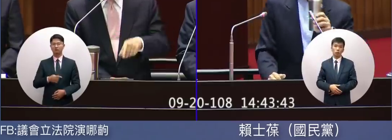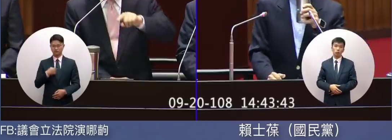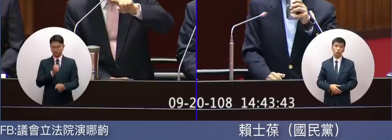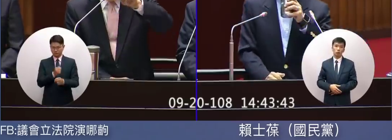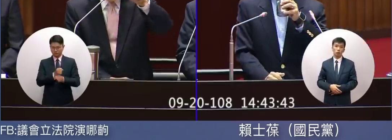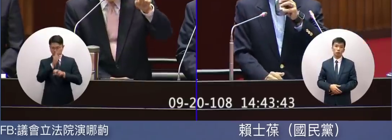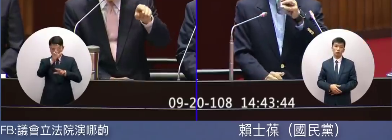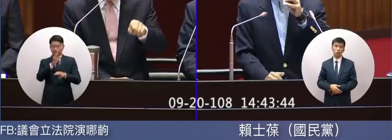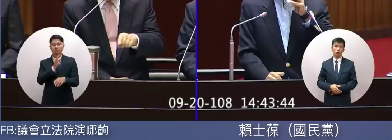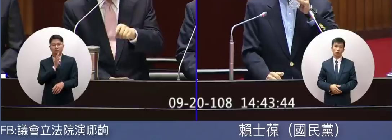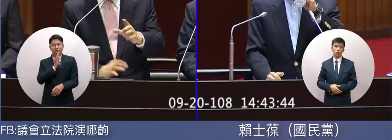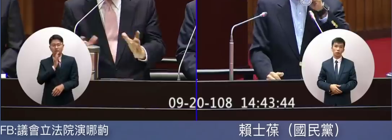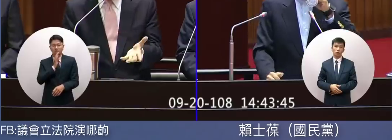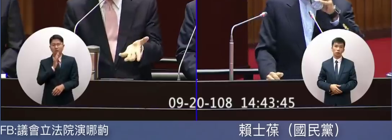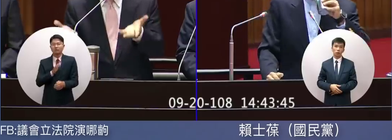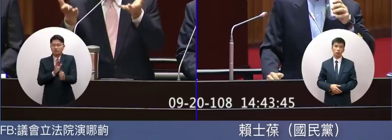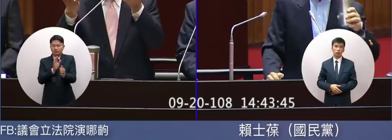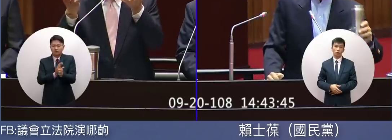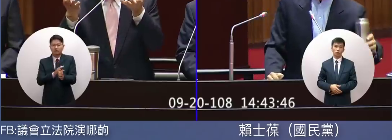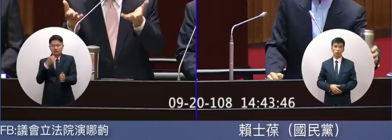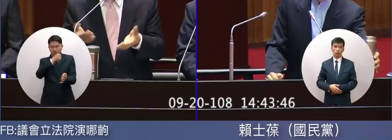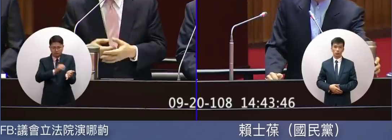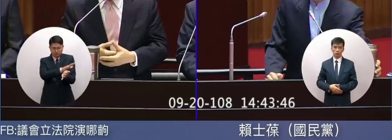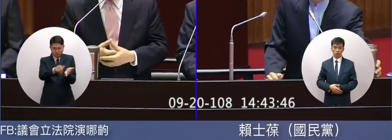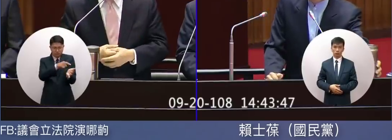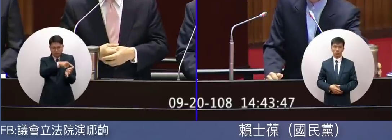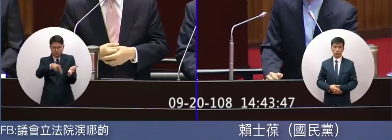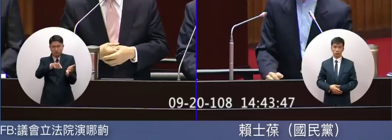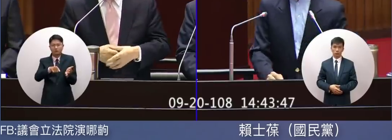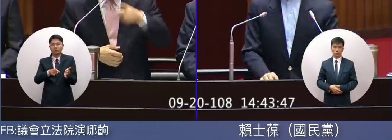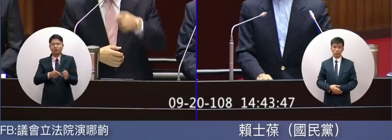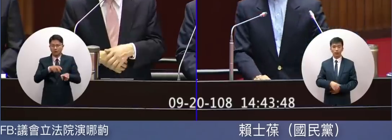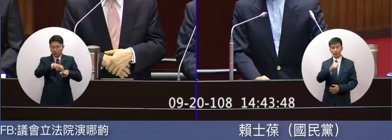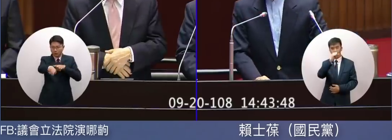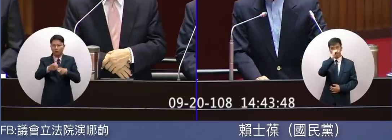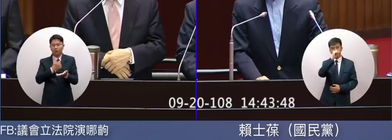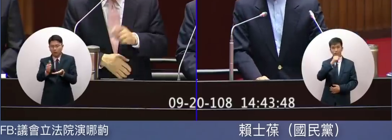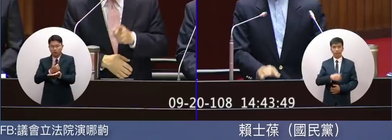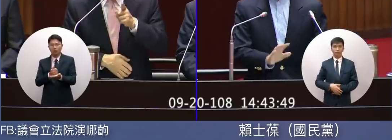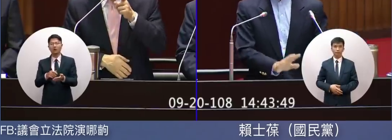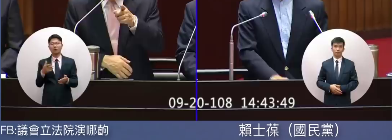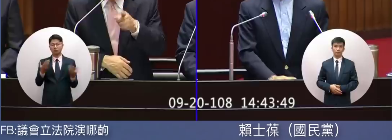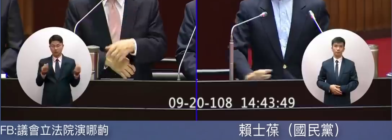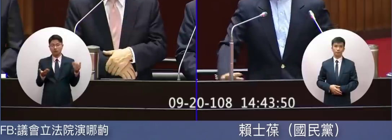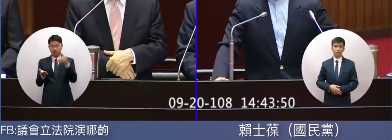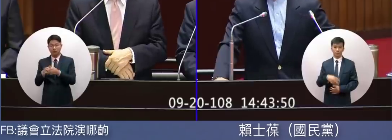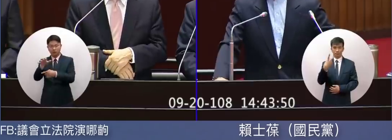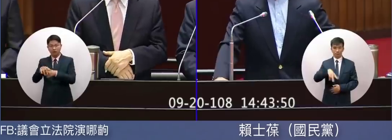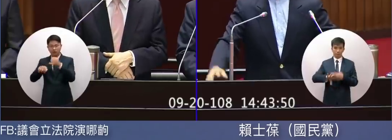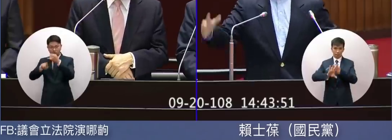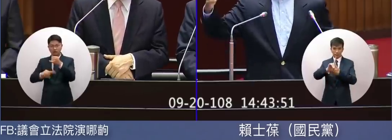实。是为了全岛的轨道运输提升，不是到垦丁，垦丁我们另